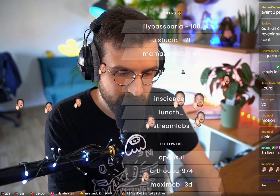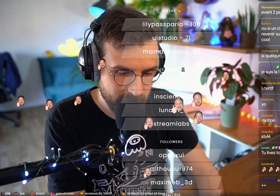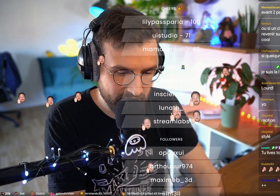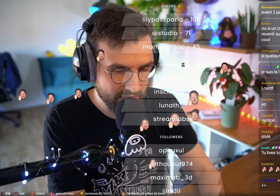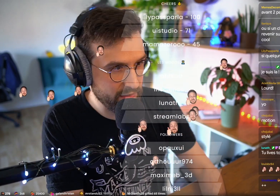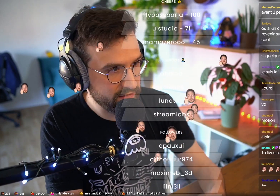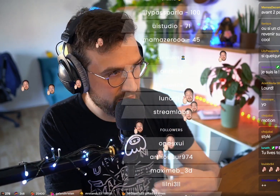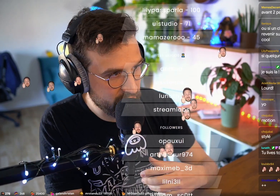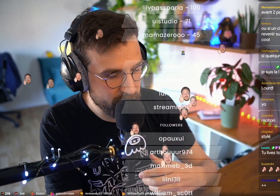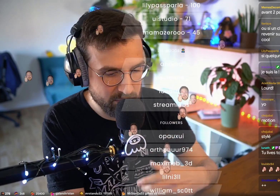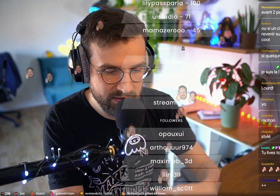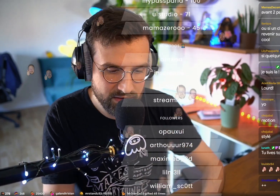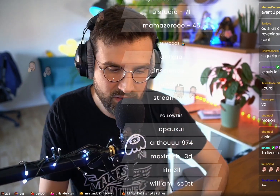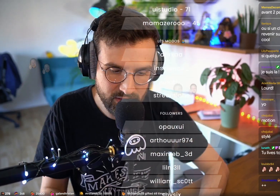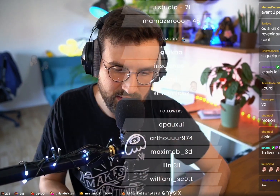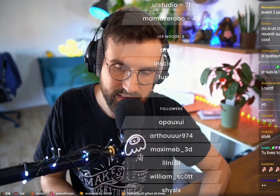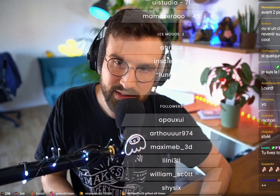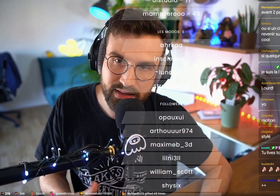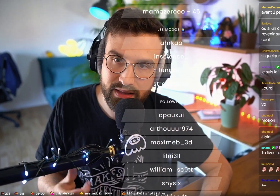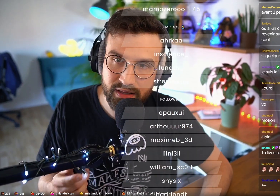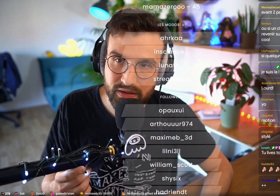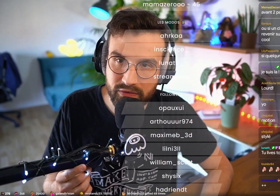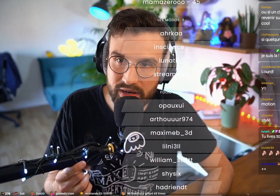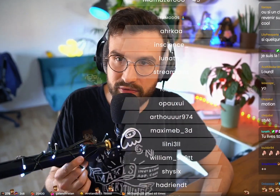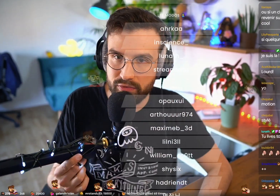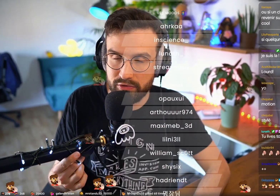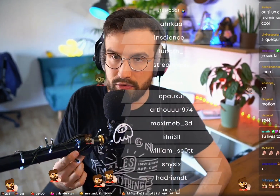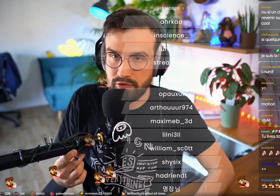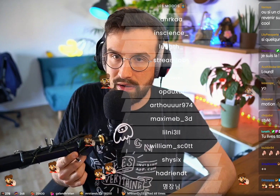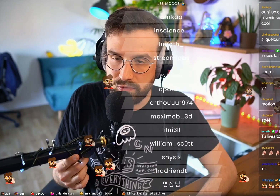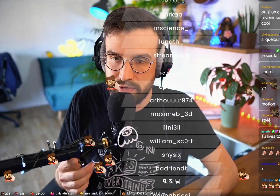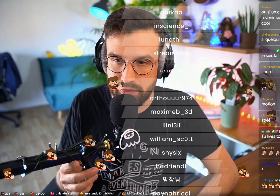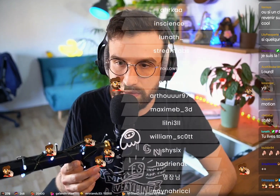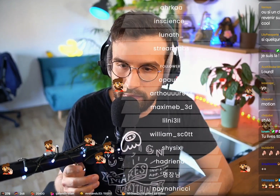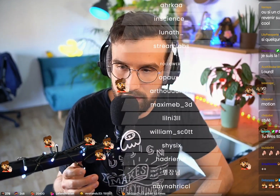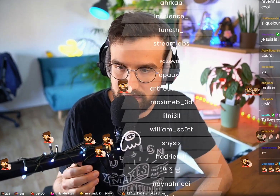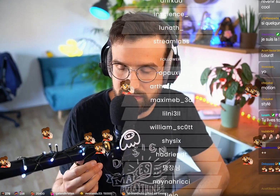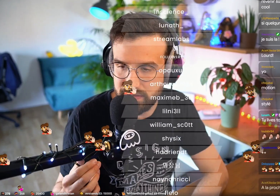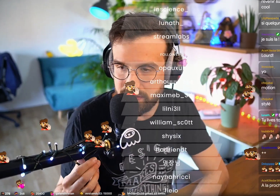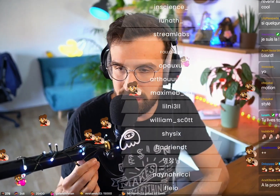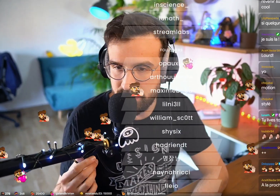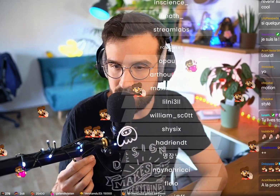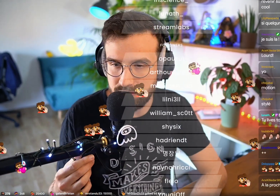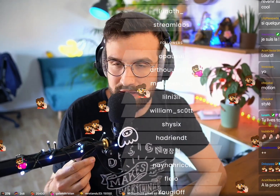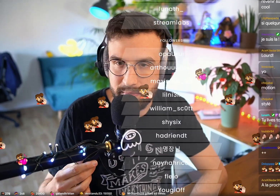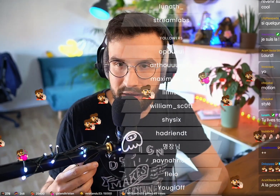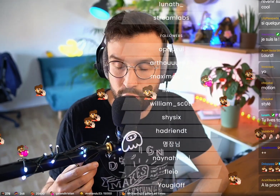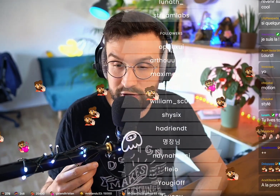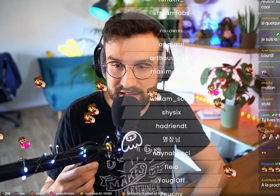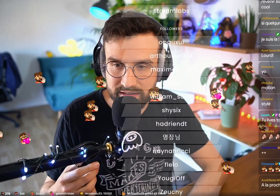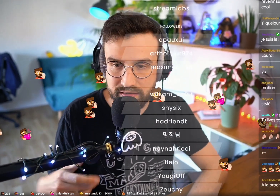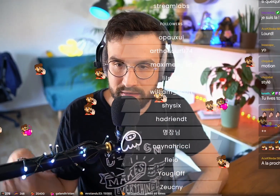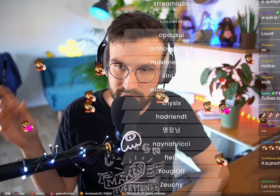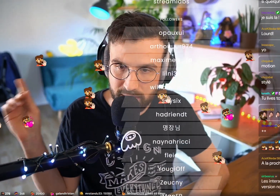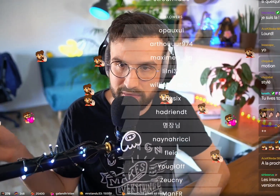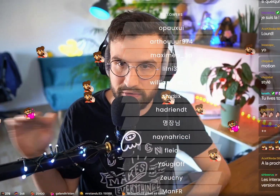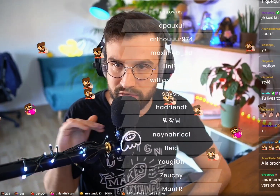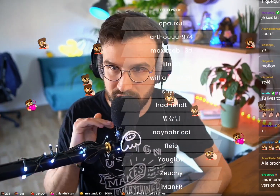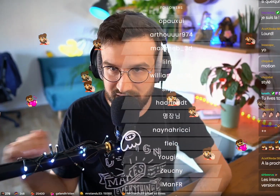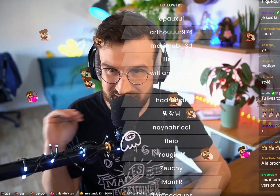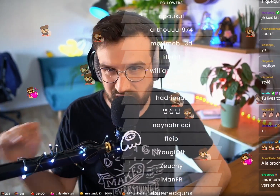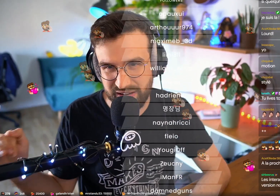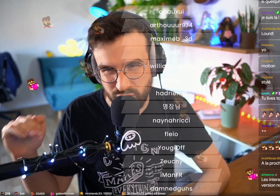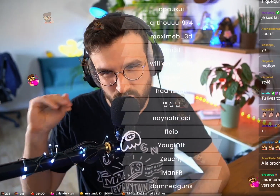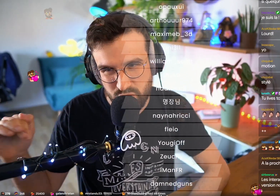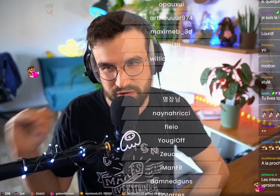Baby. J'espère que ça va marcher avec le baby. Tu live tous les jours. Je live tous les jours, ouais, parce que j'ai acheté une caméra Logitech. Je ferme les